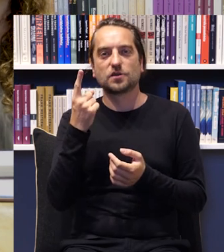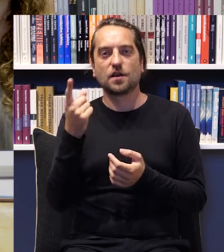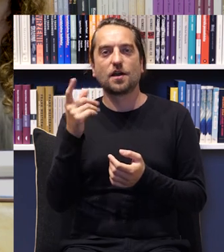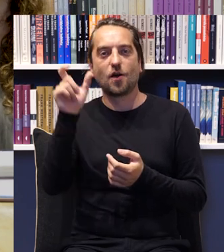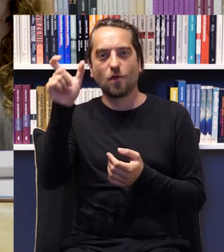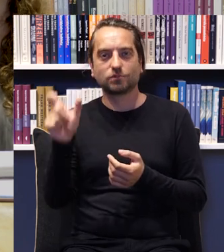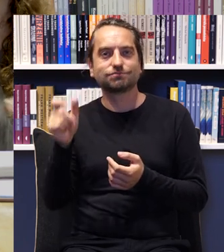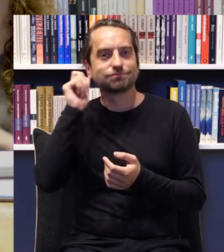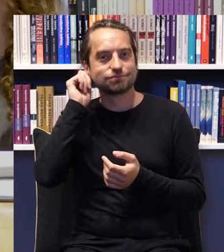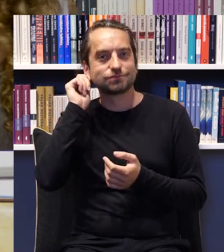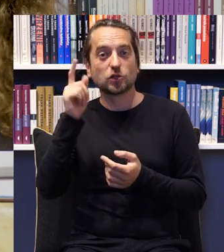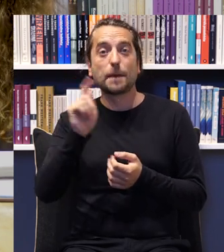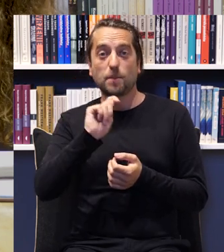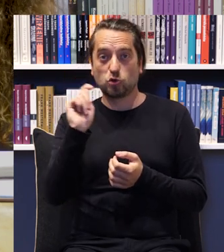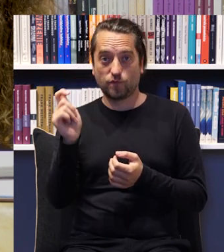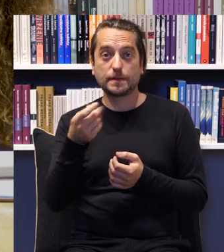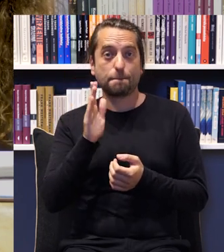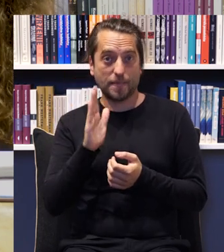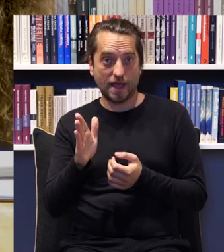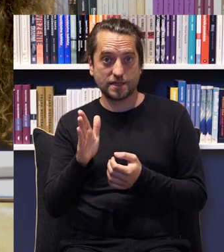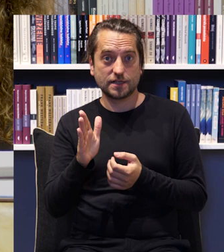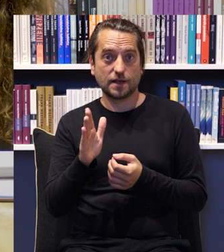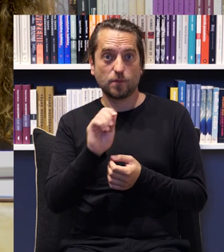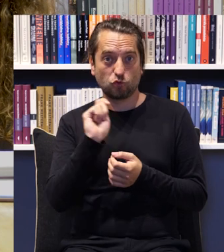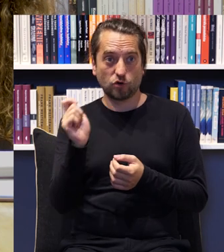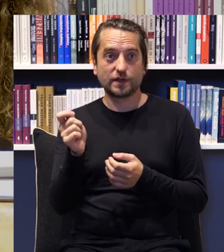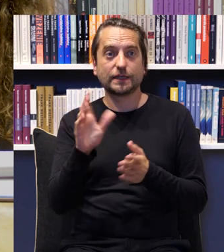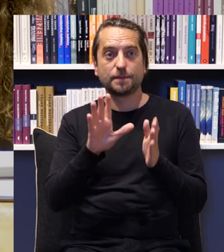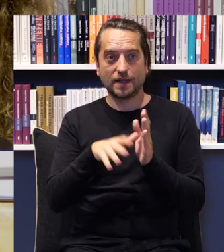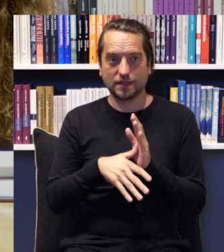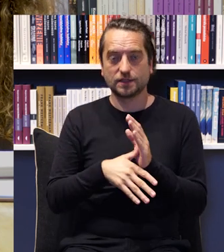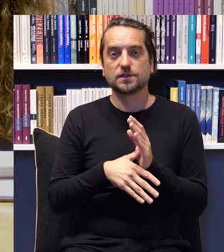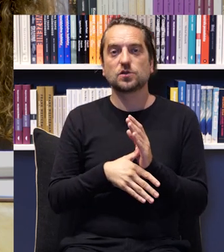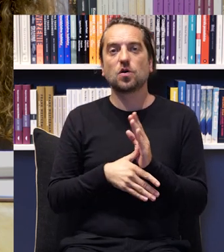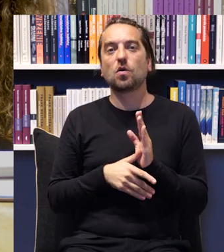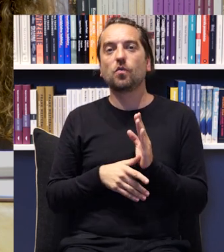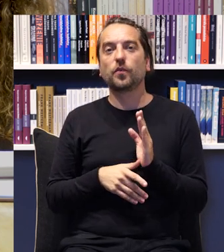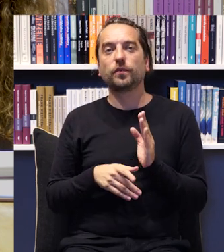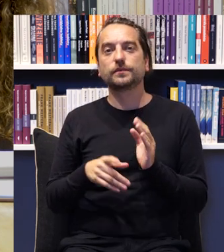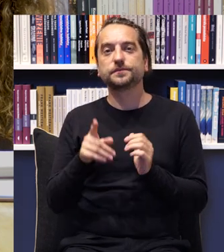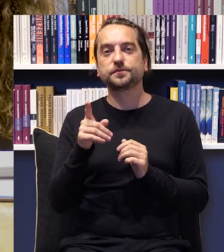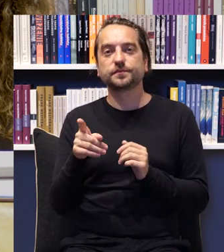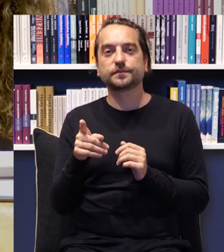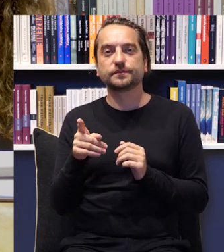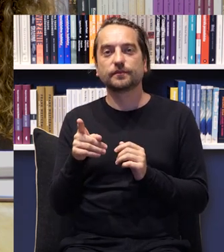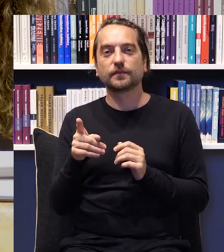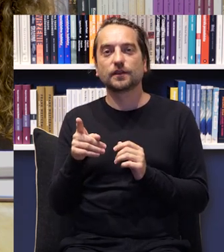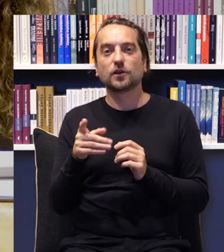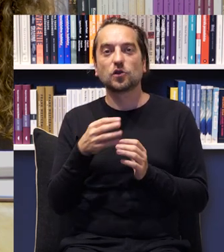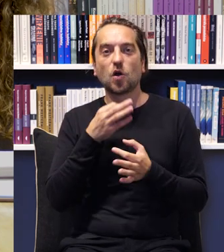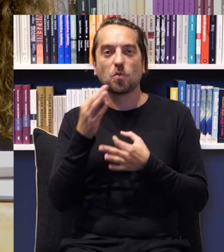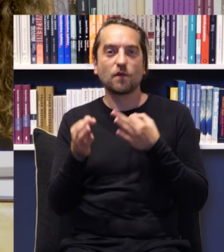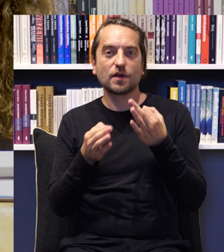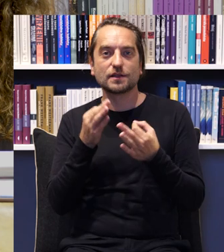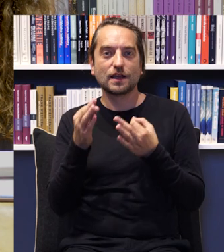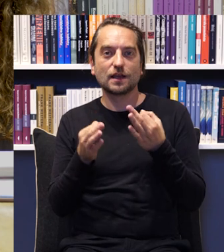będzie jakby podróżować po mieście, a ponieważ jakby ona opisywała